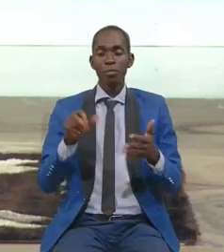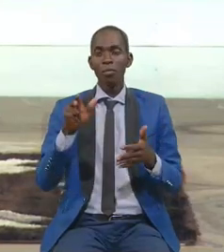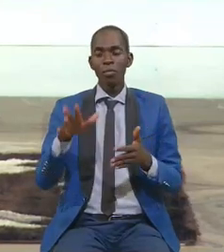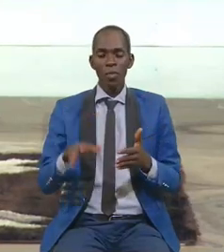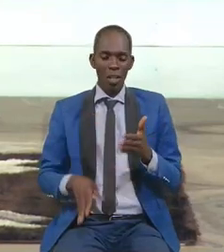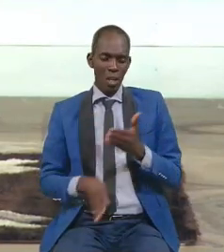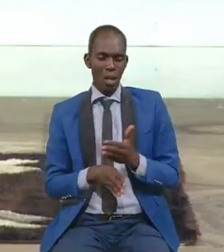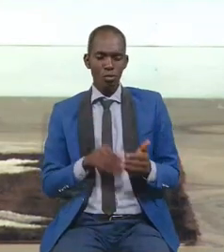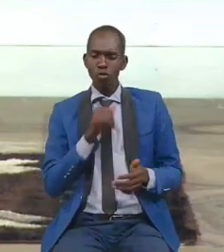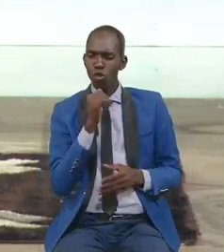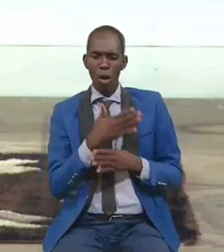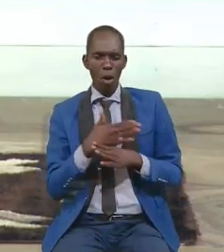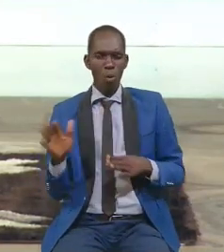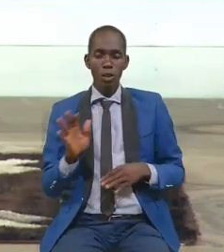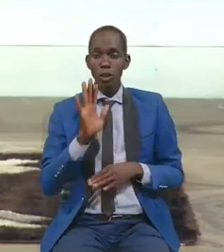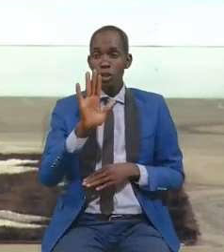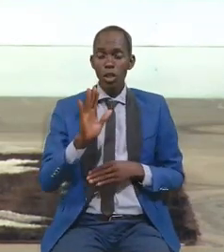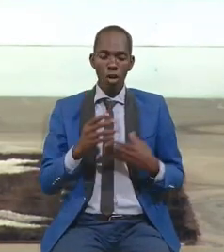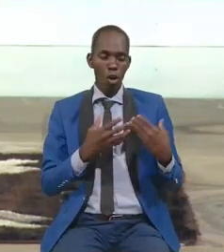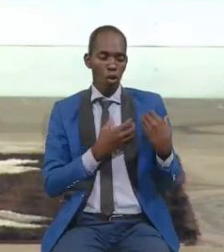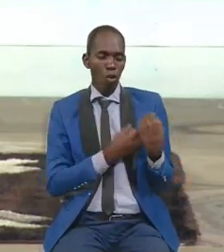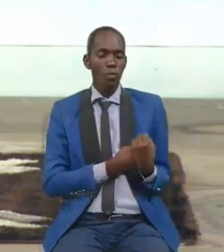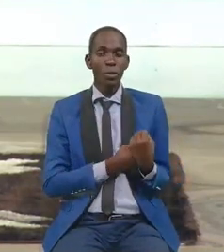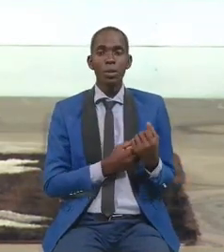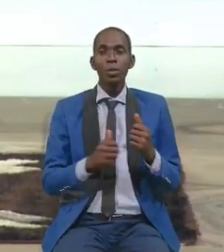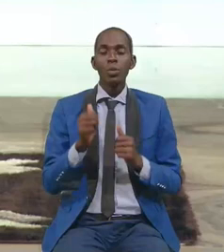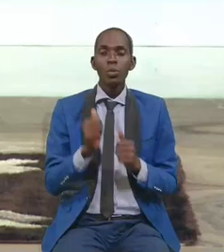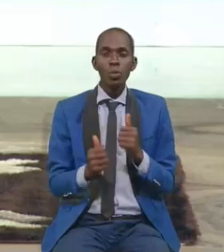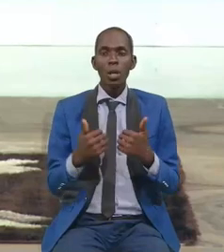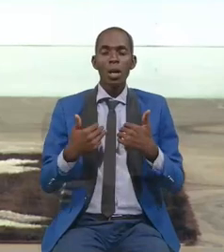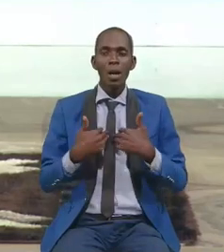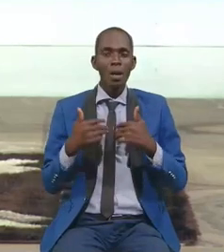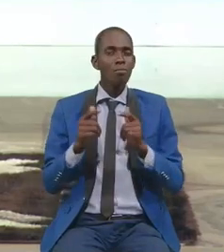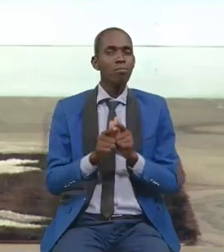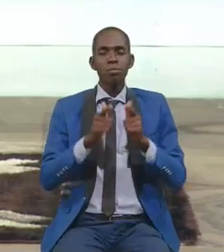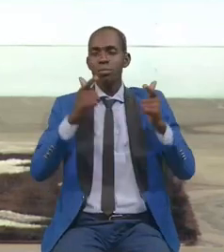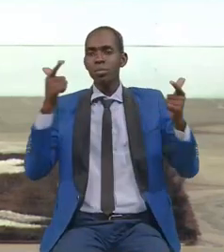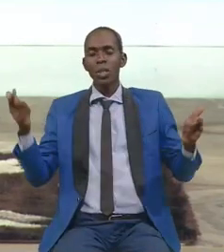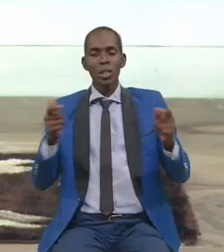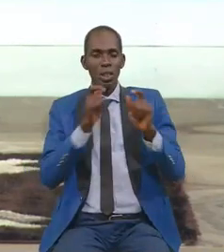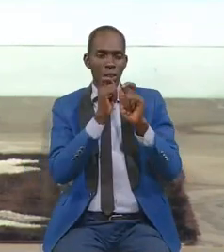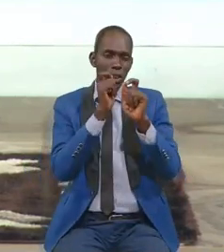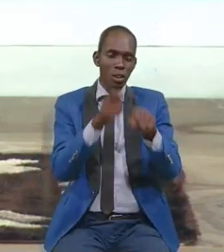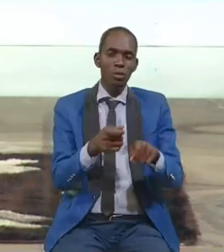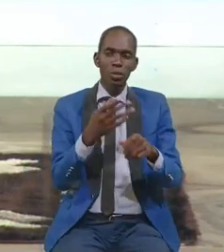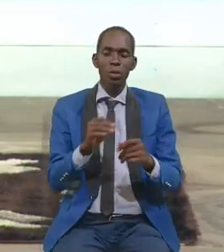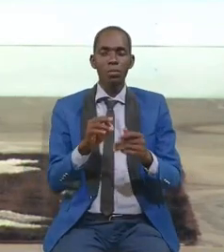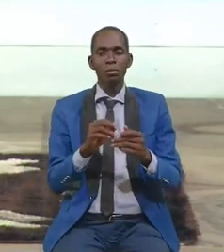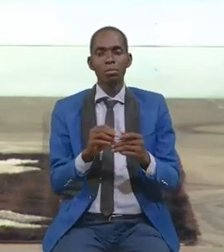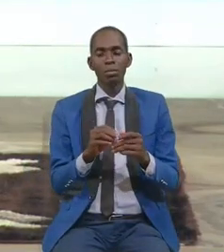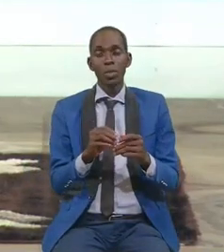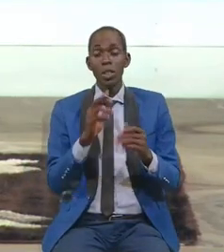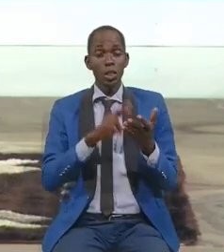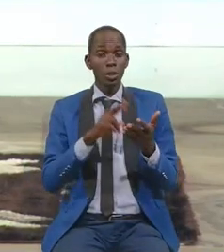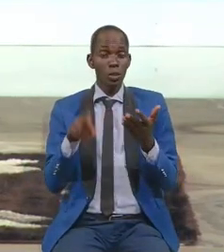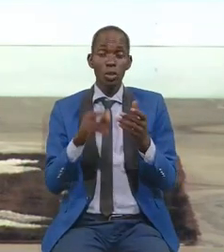n'abandonnez donc pas votre assurance à laquelle est attachée une grande rémunération. Car vous